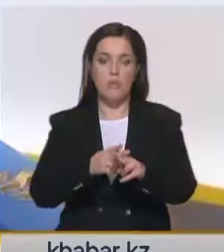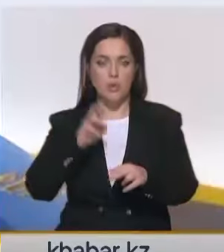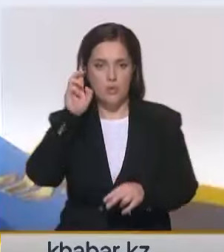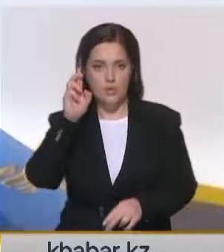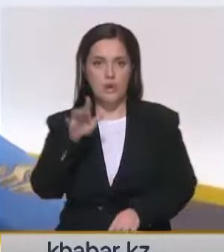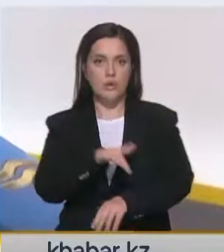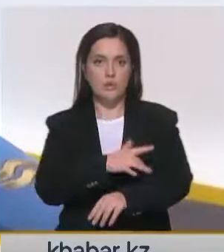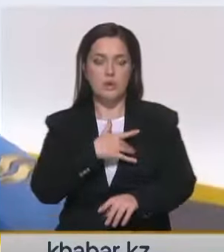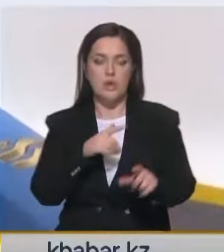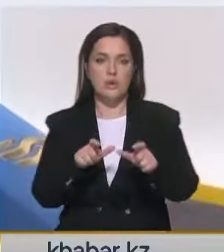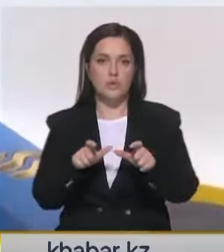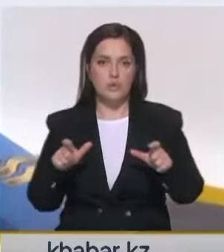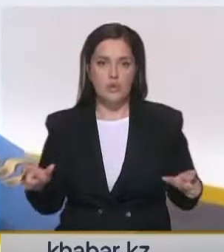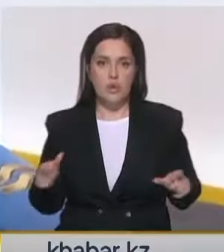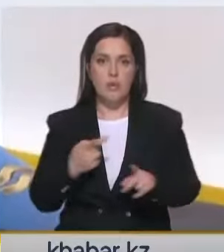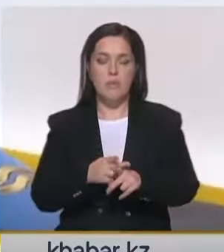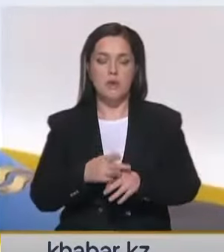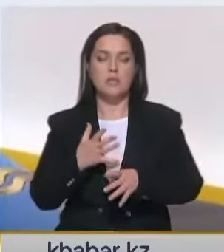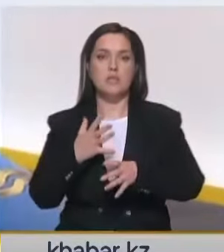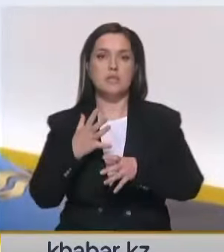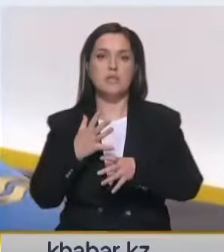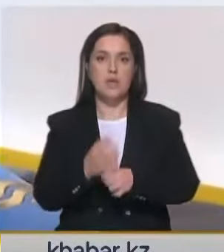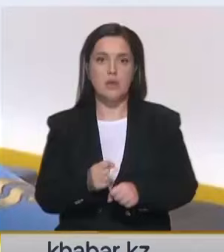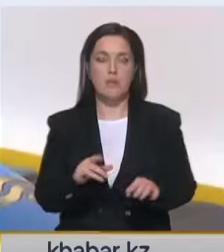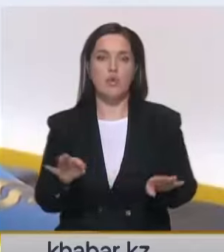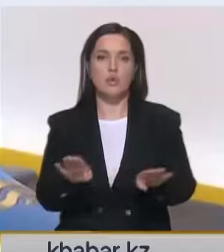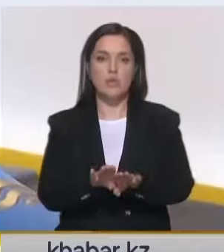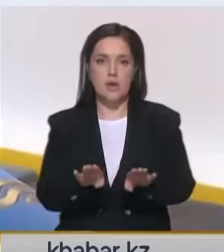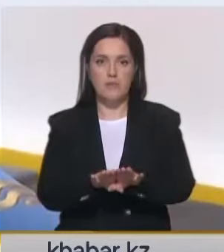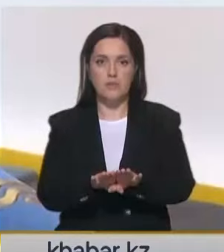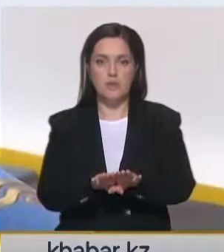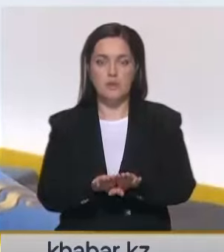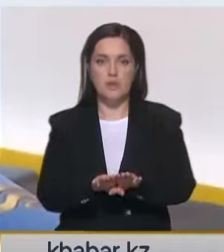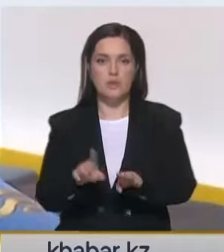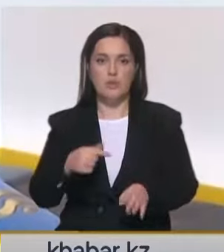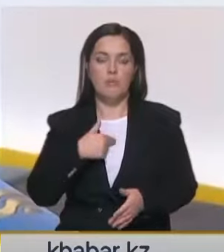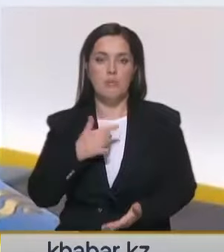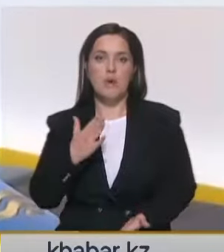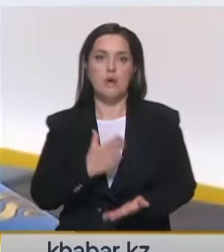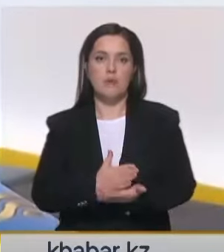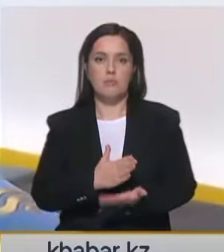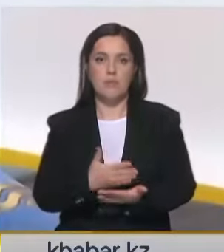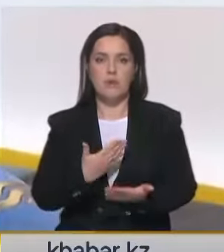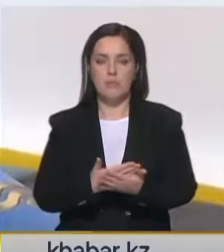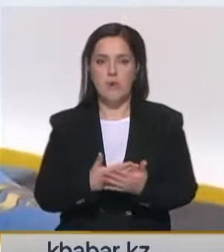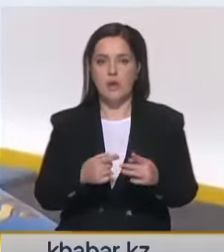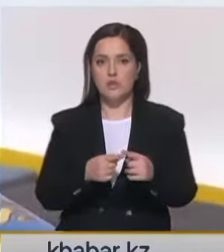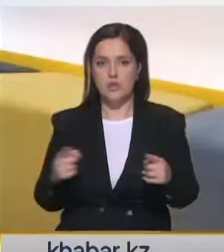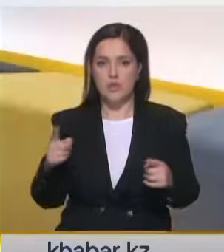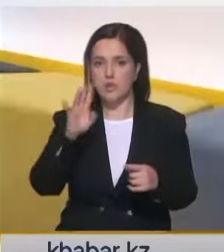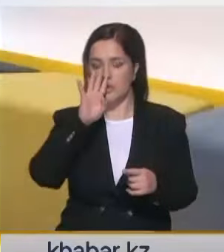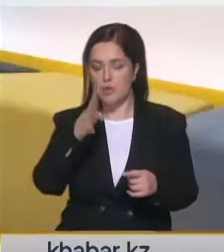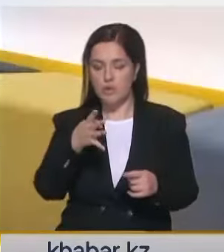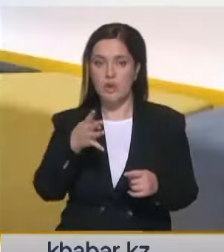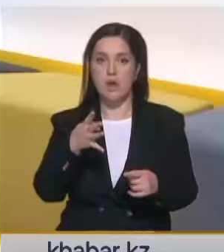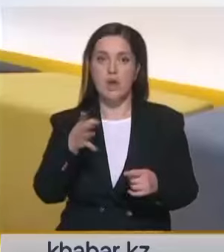нашей школы гораздо сократились по сравнению с тем, что мы имели где-то в течение 4 лет до.